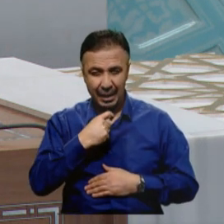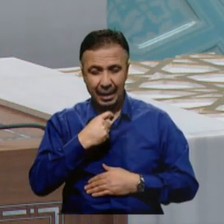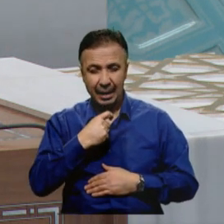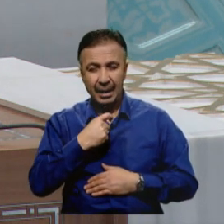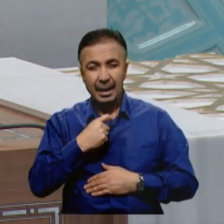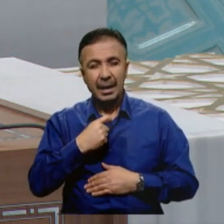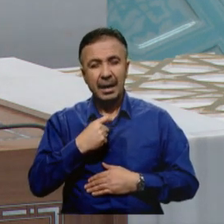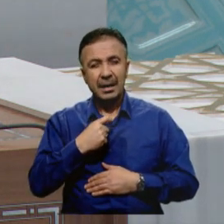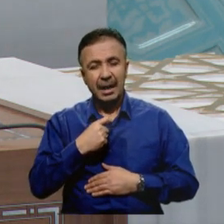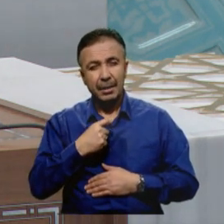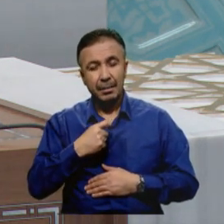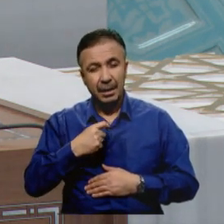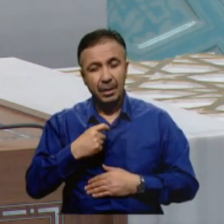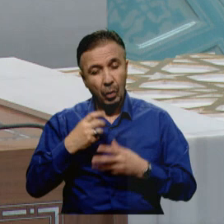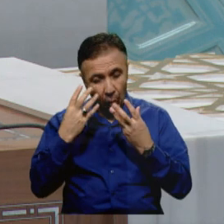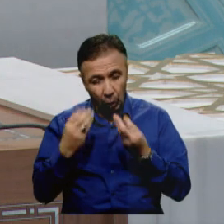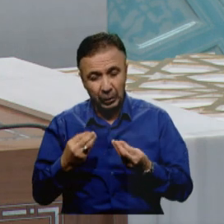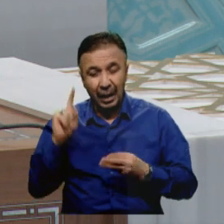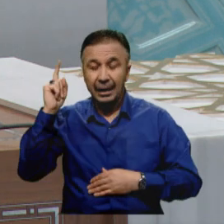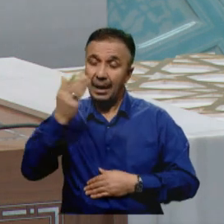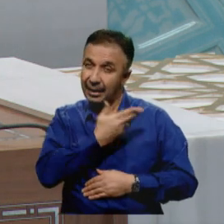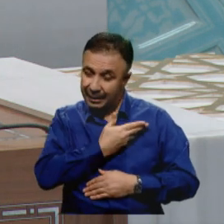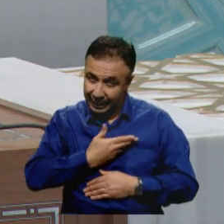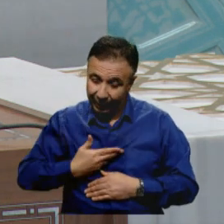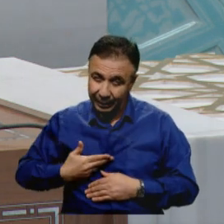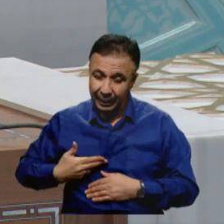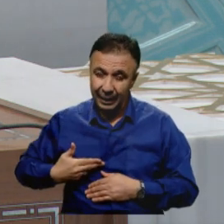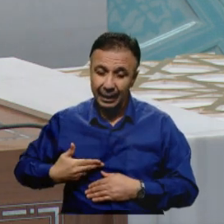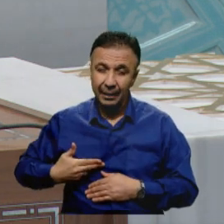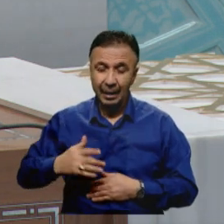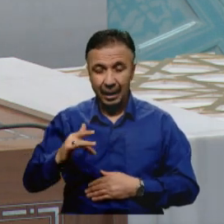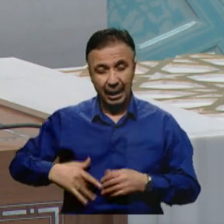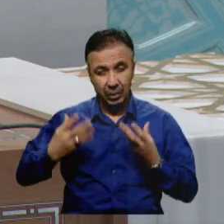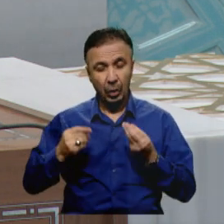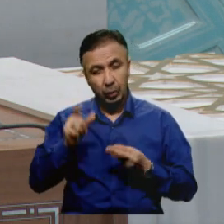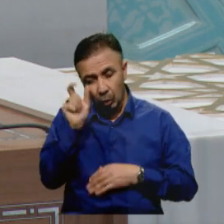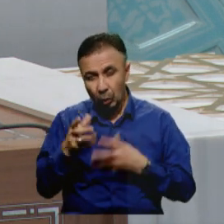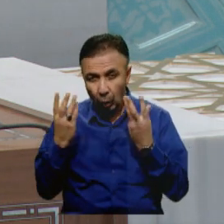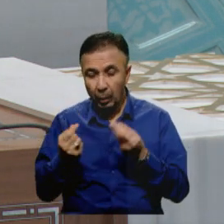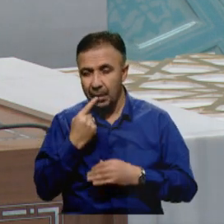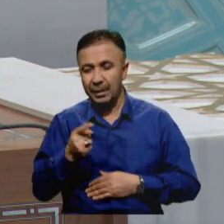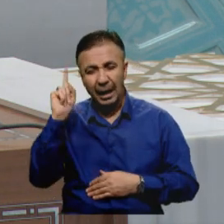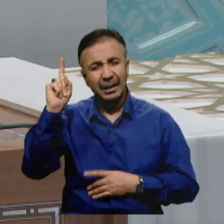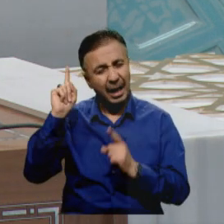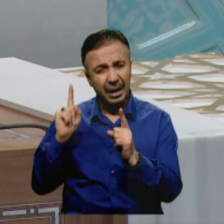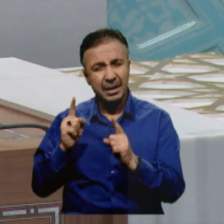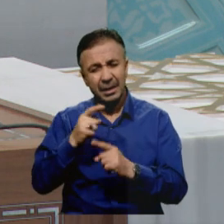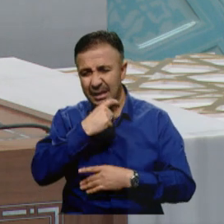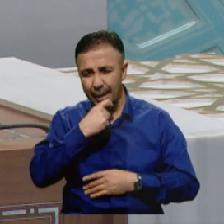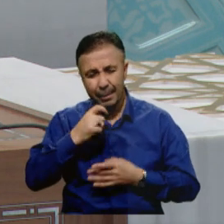olduğu, Allah'ın sevgili kulu olduk demektir. Peki, Allah'a karşı samimiyet nedir değerli